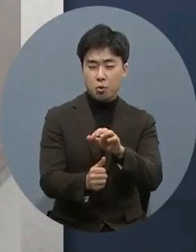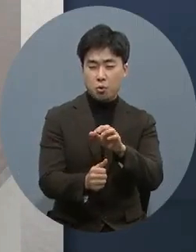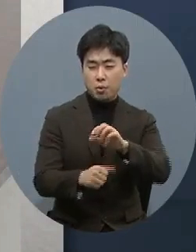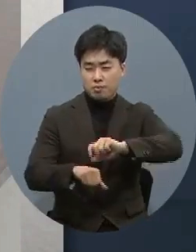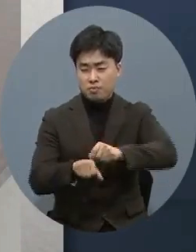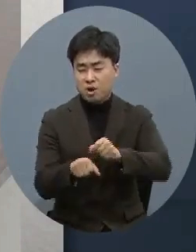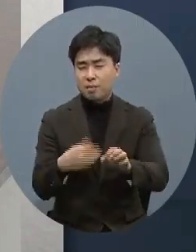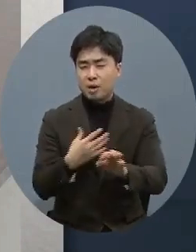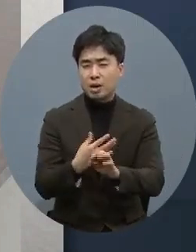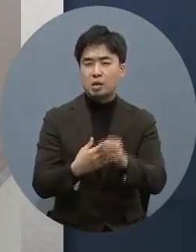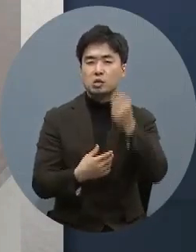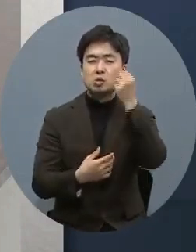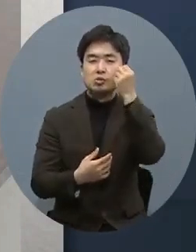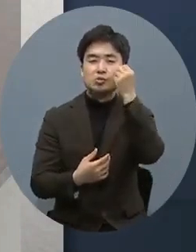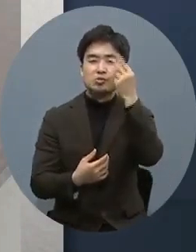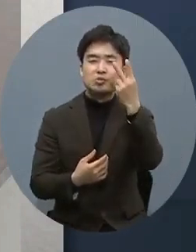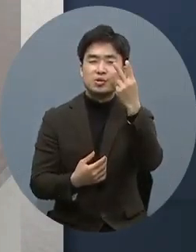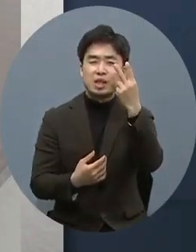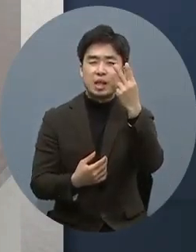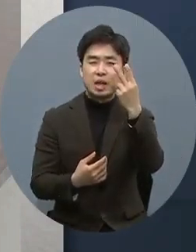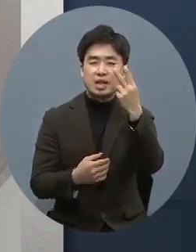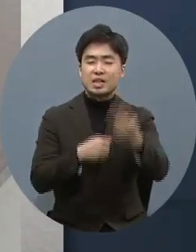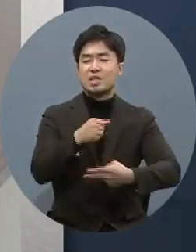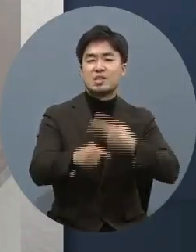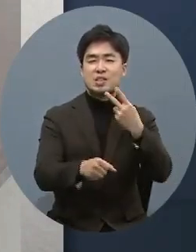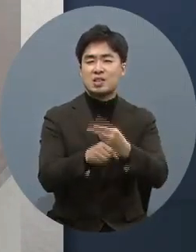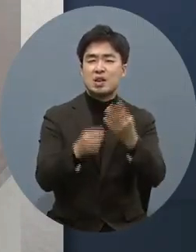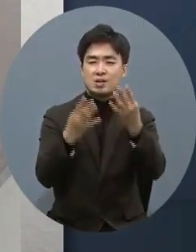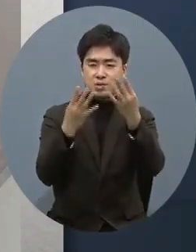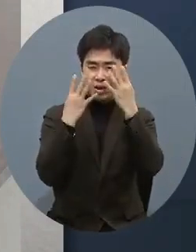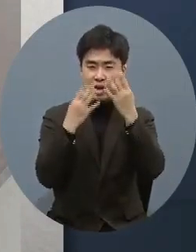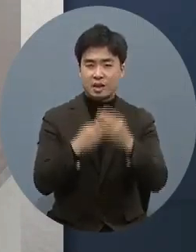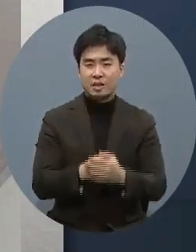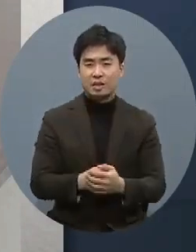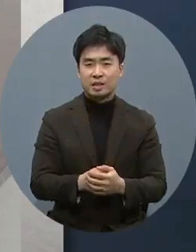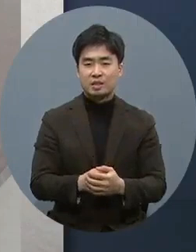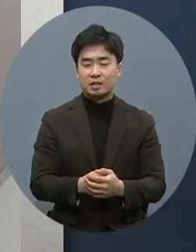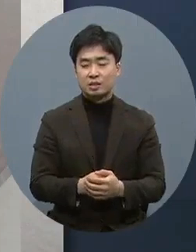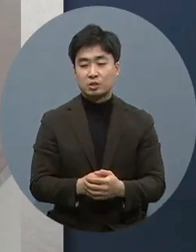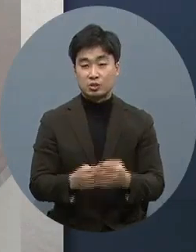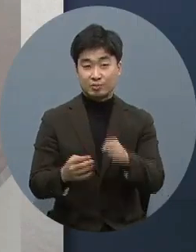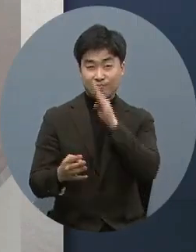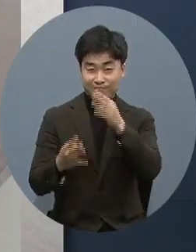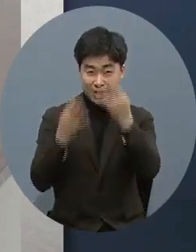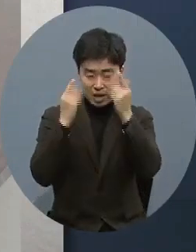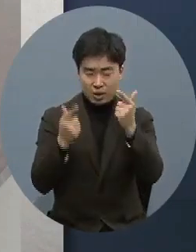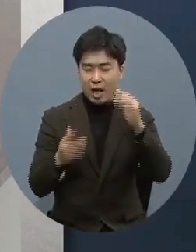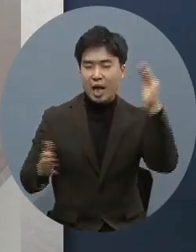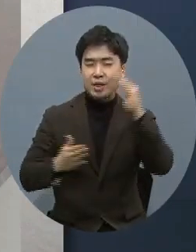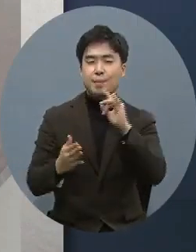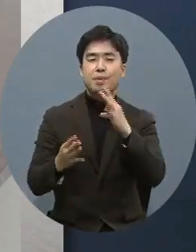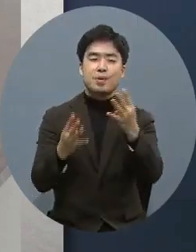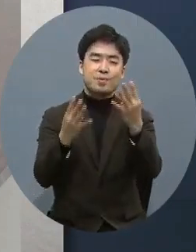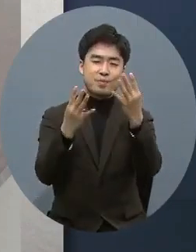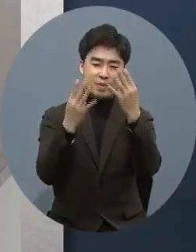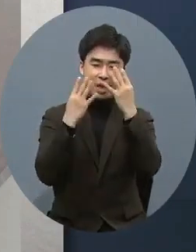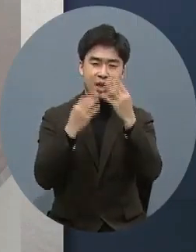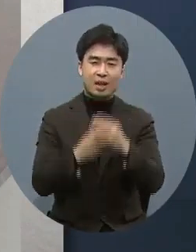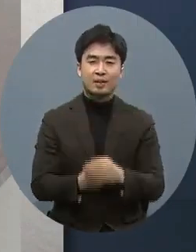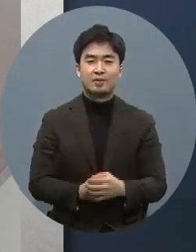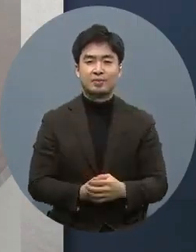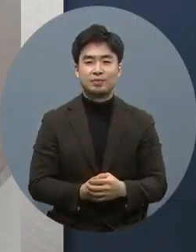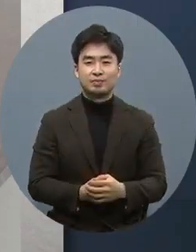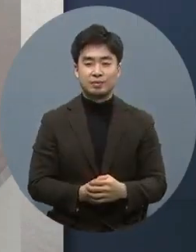가장 엄한 처분을 받더라도 2년에 불과하고 구치소가 아닌 소년원에 보내지 데다 처분을